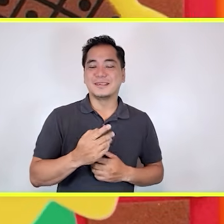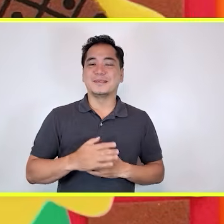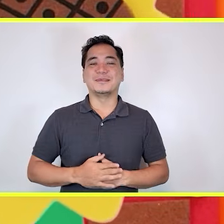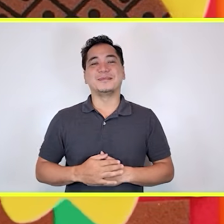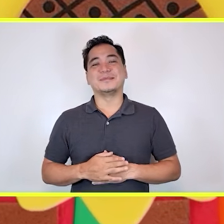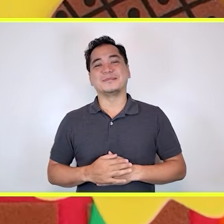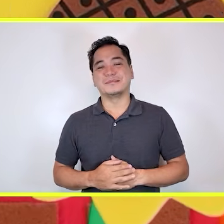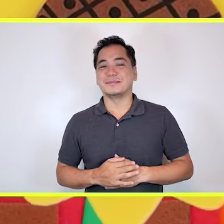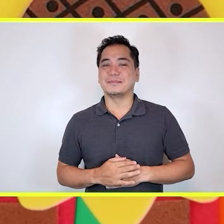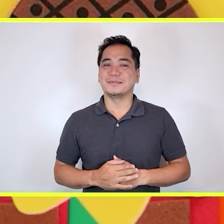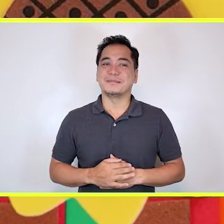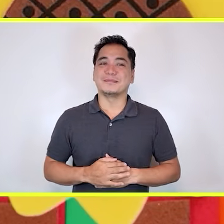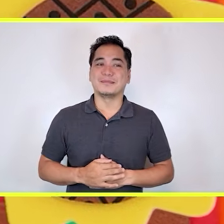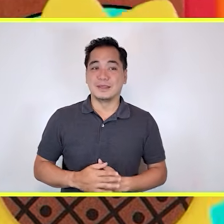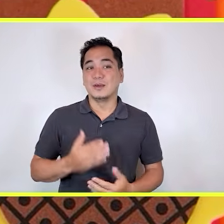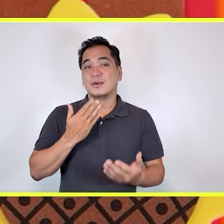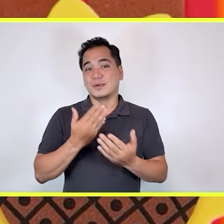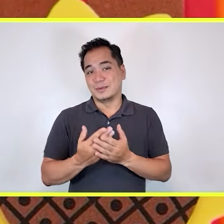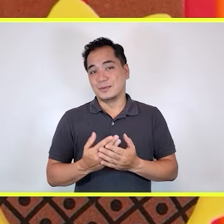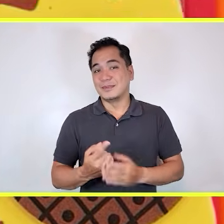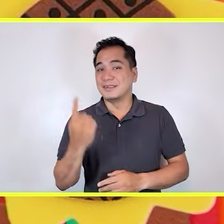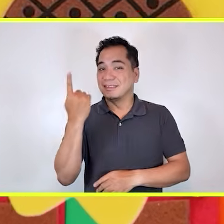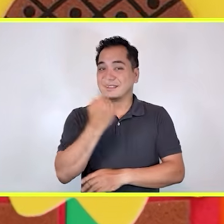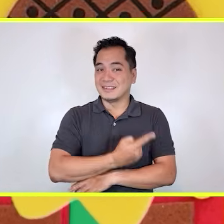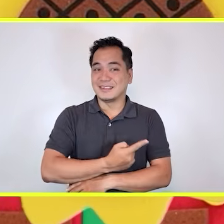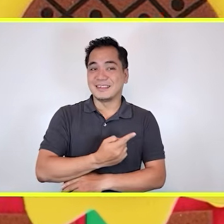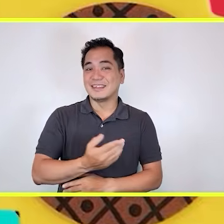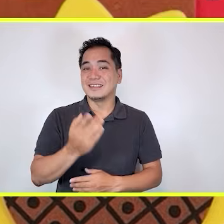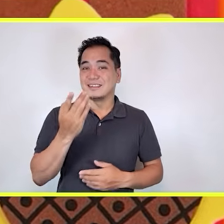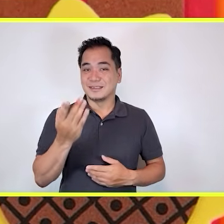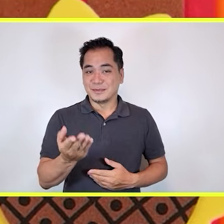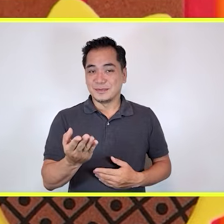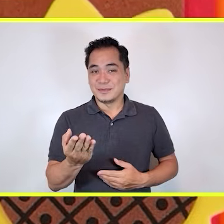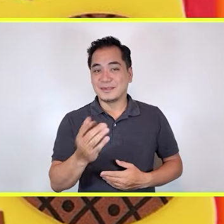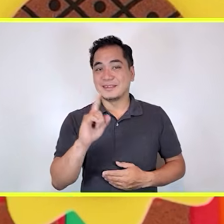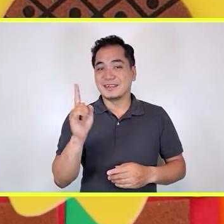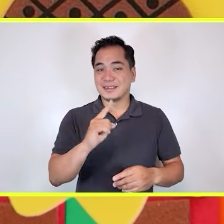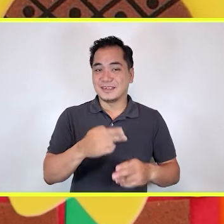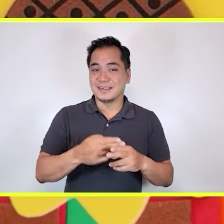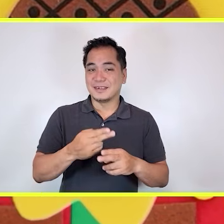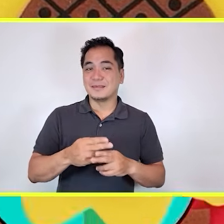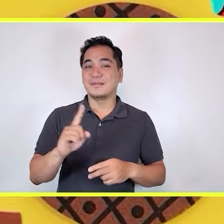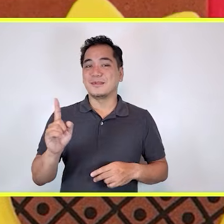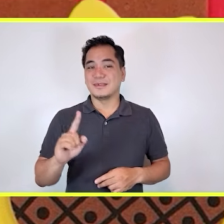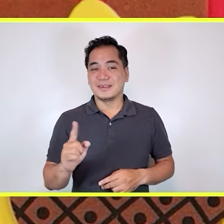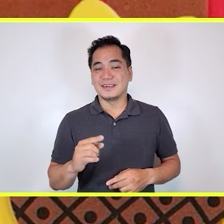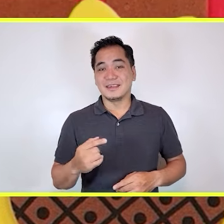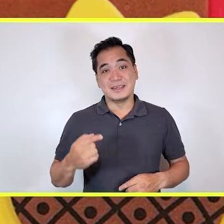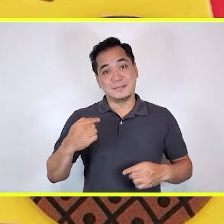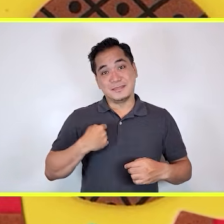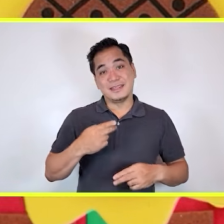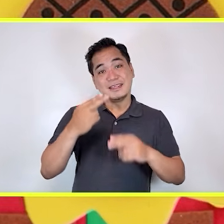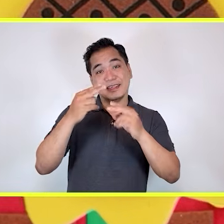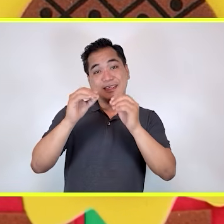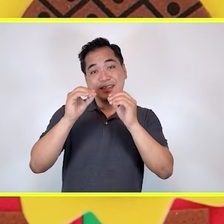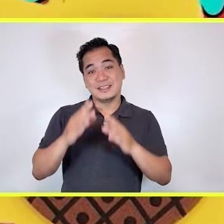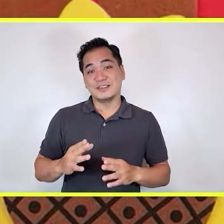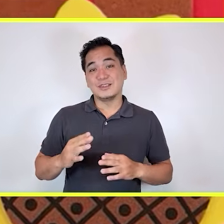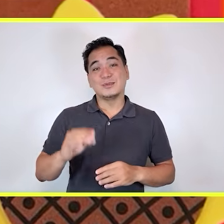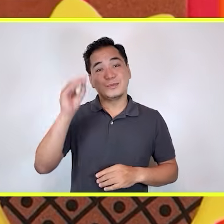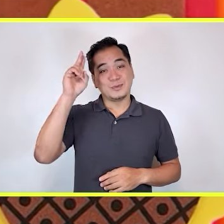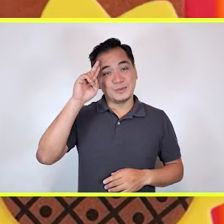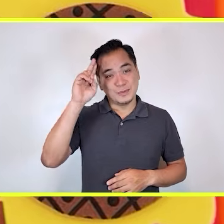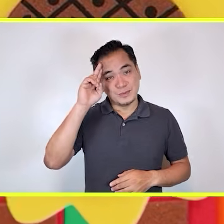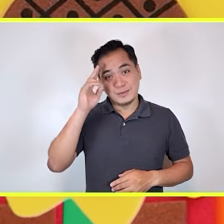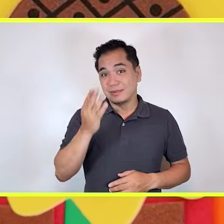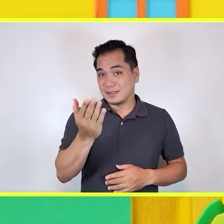tayo. Magandang araw sa'yo, anong pangalan mo? Ako si Teacher Uno, ikaw naman